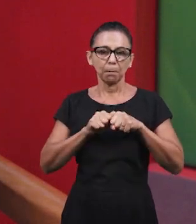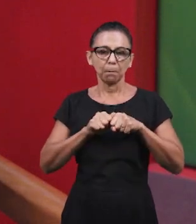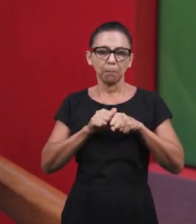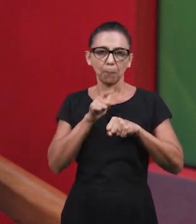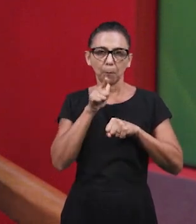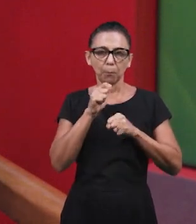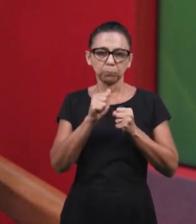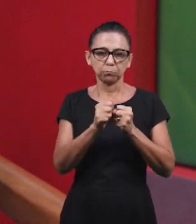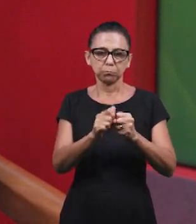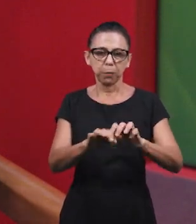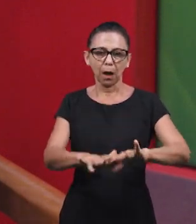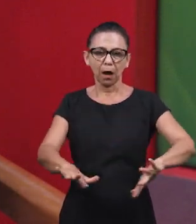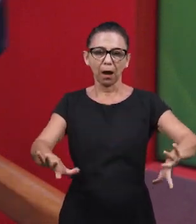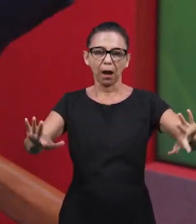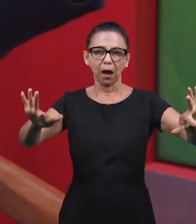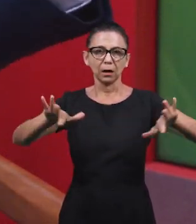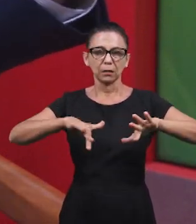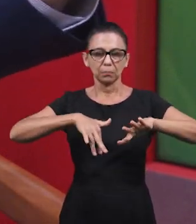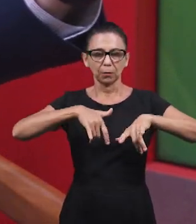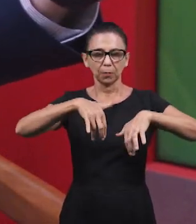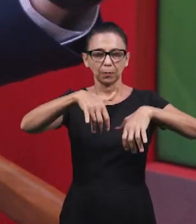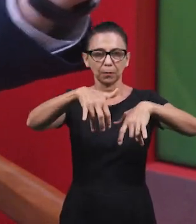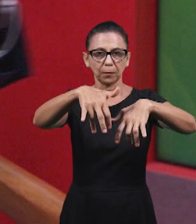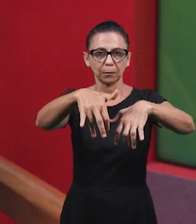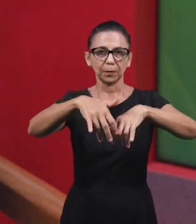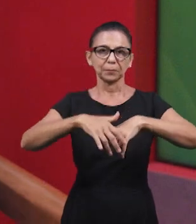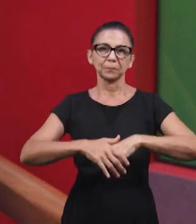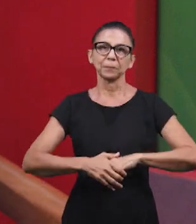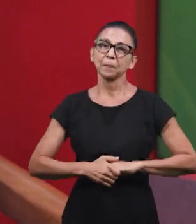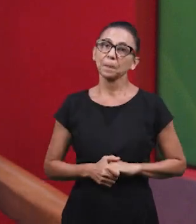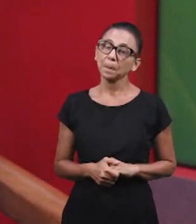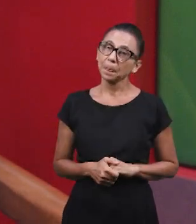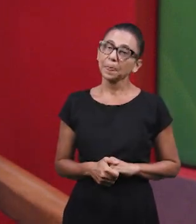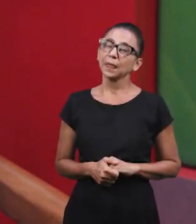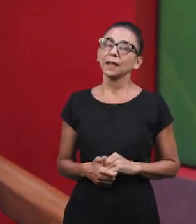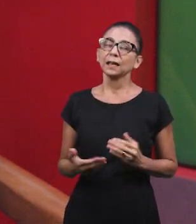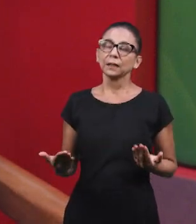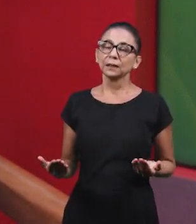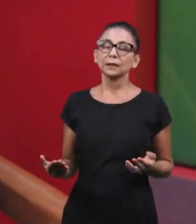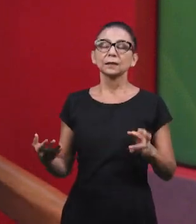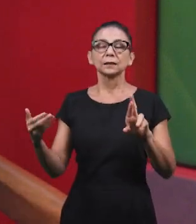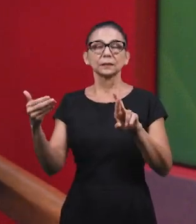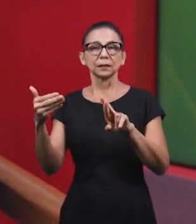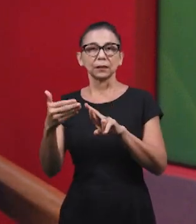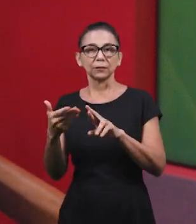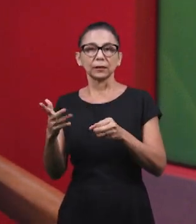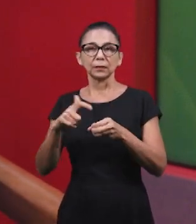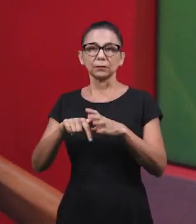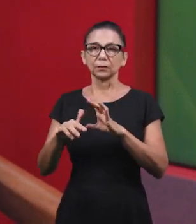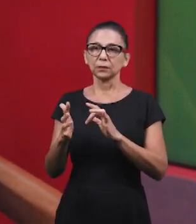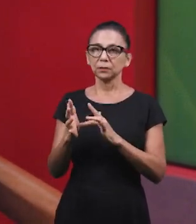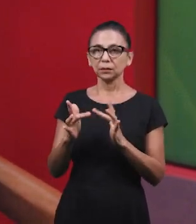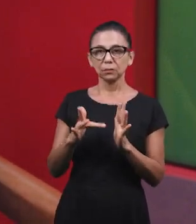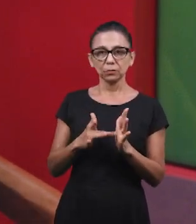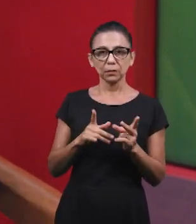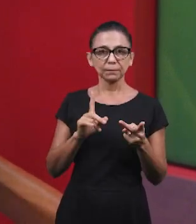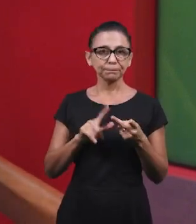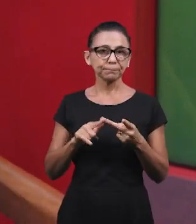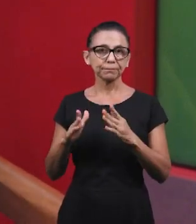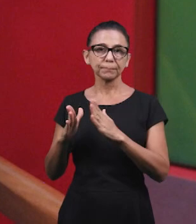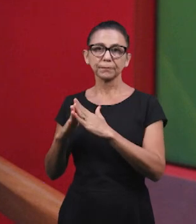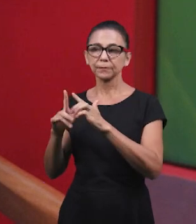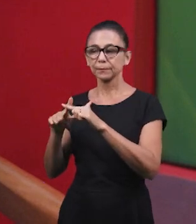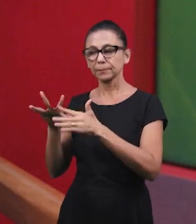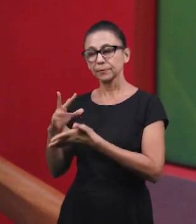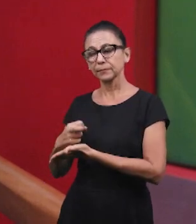maintenant, qui est l'expectative, comme vous avez dit, de la venue de Jésus, l'enlèvement de l'Église.